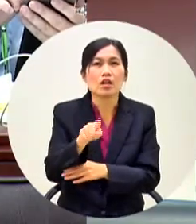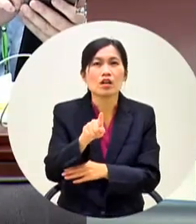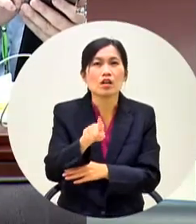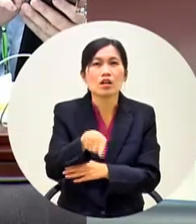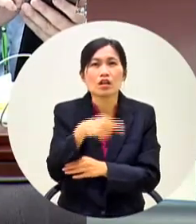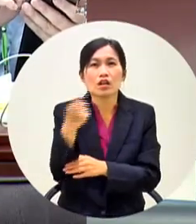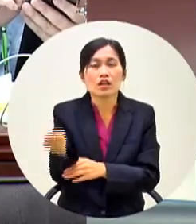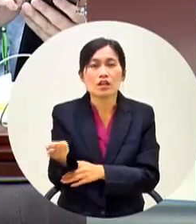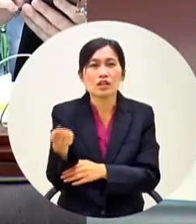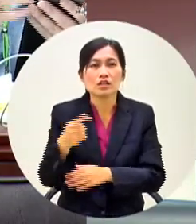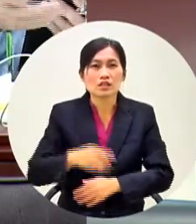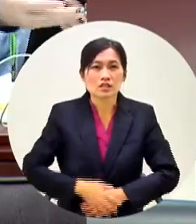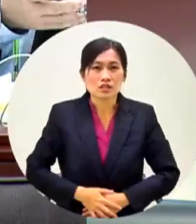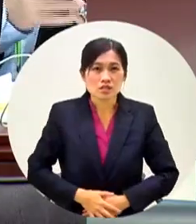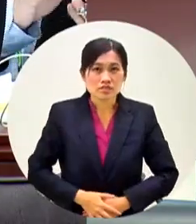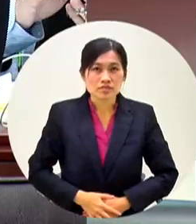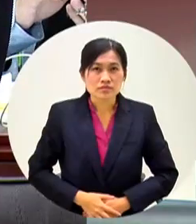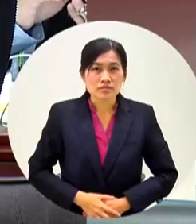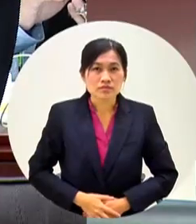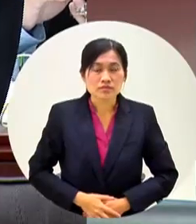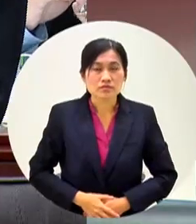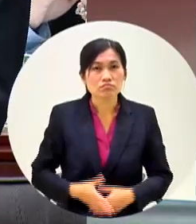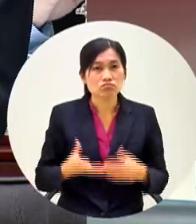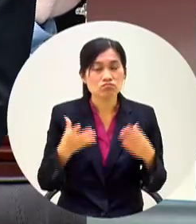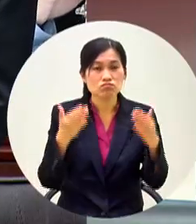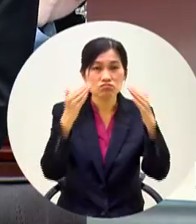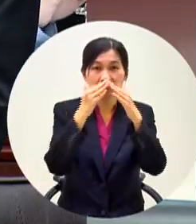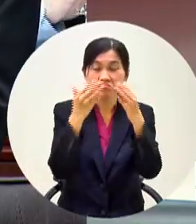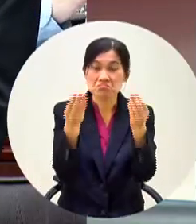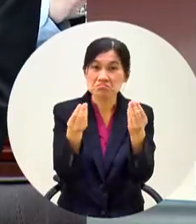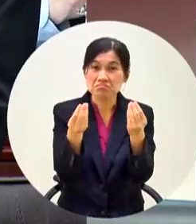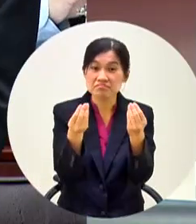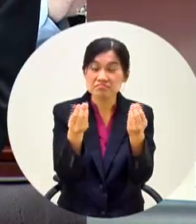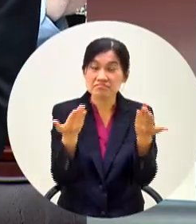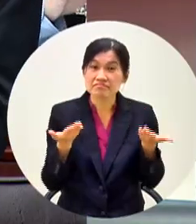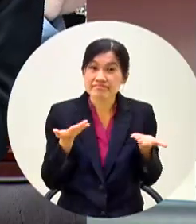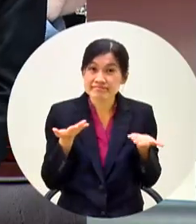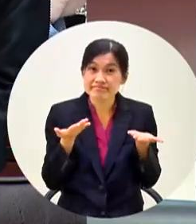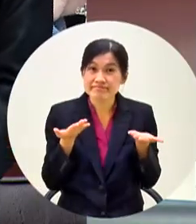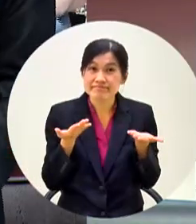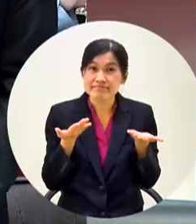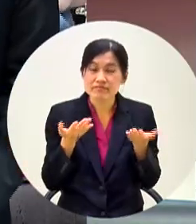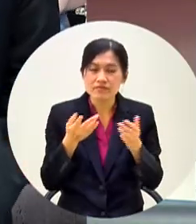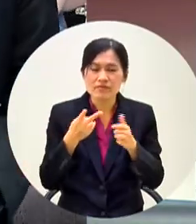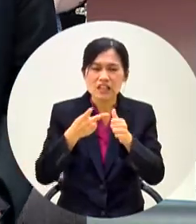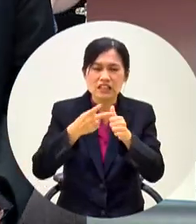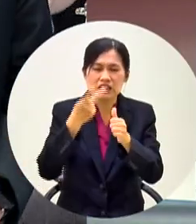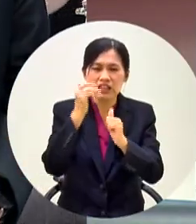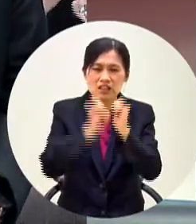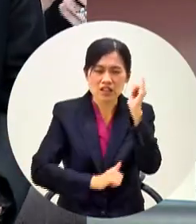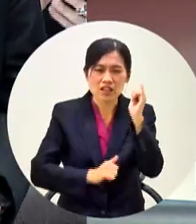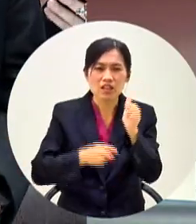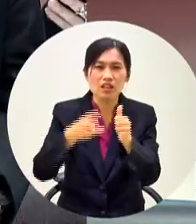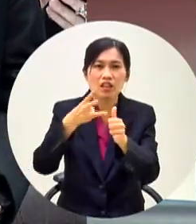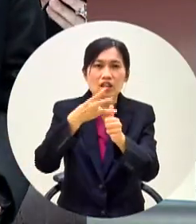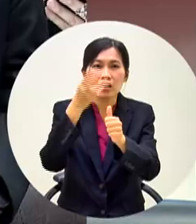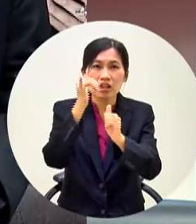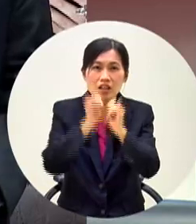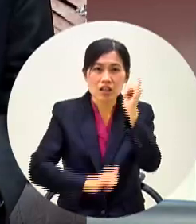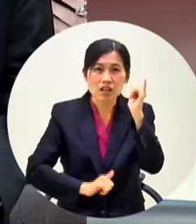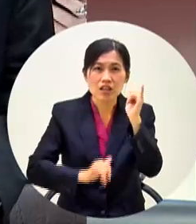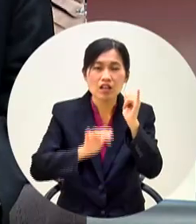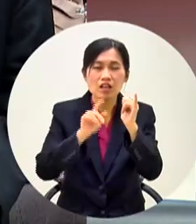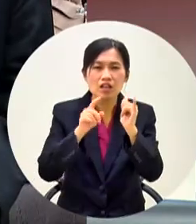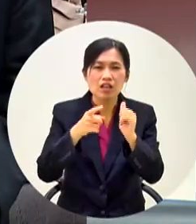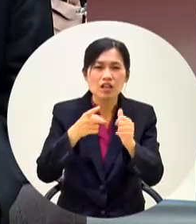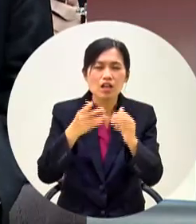对。 然后呢，再来就是没有房子的第二代。其实在这边二代三代都有，但是没有房子的第二